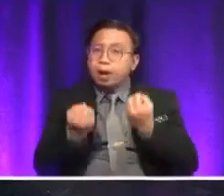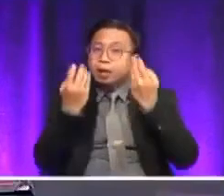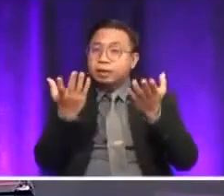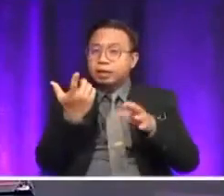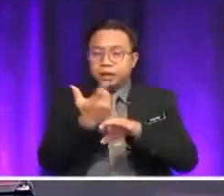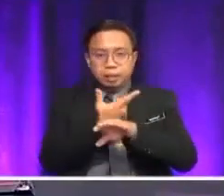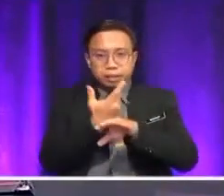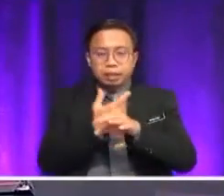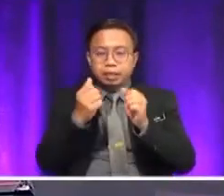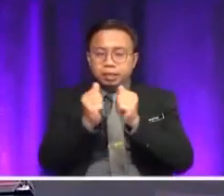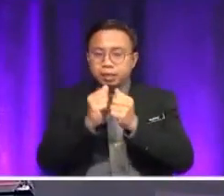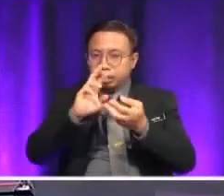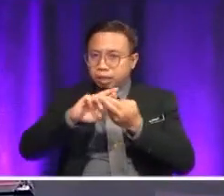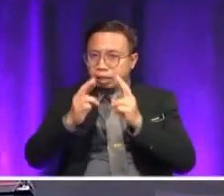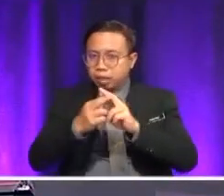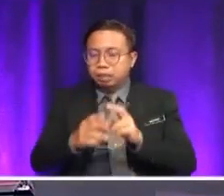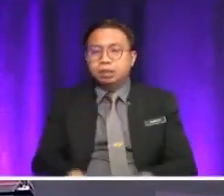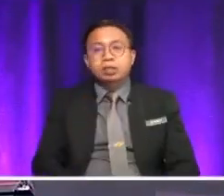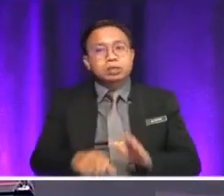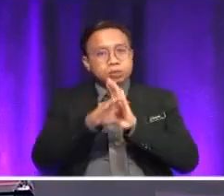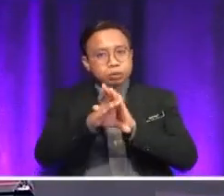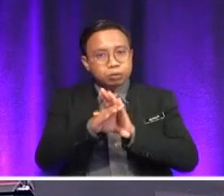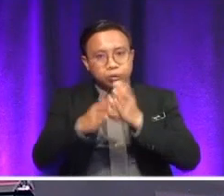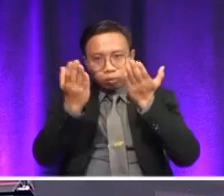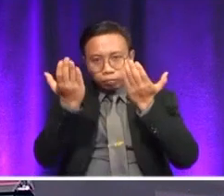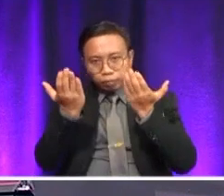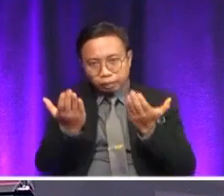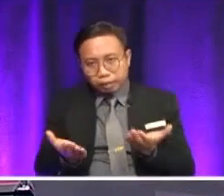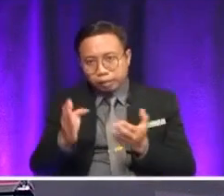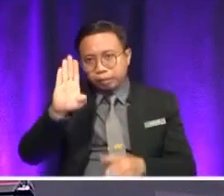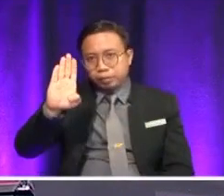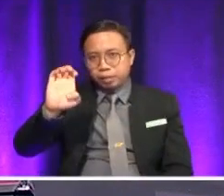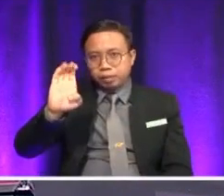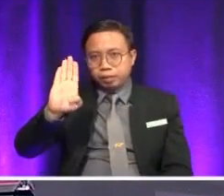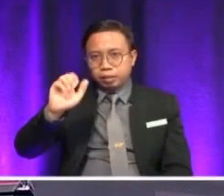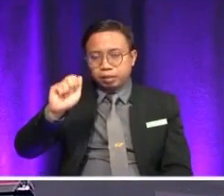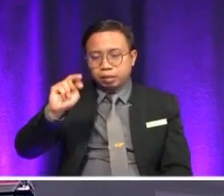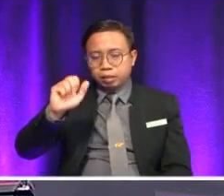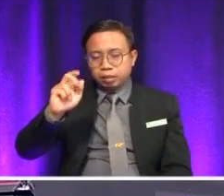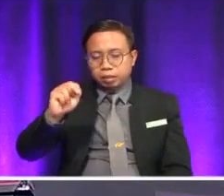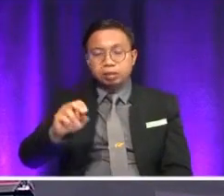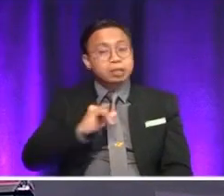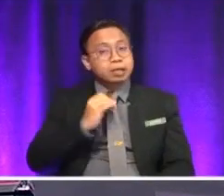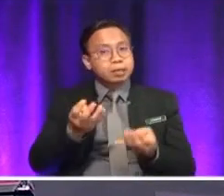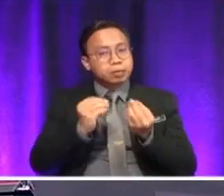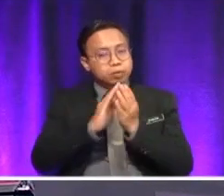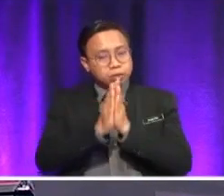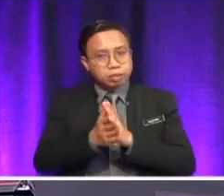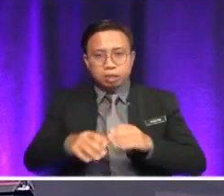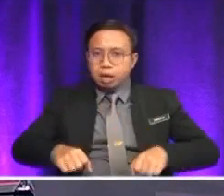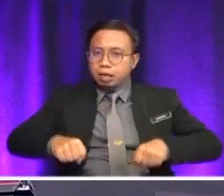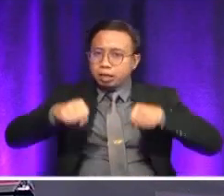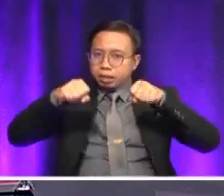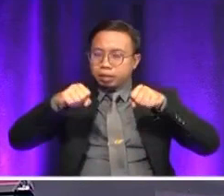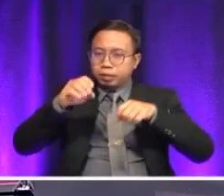dengan rakan-rakan. Contohnya berbanan. Saya nak jadi orang angkat berat. Takkan